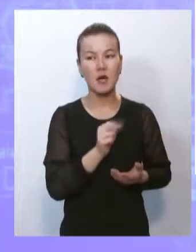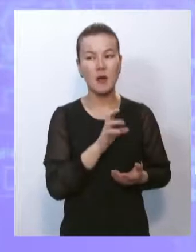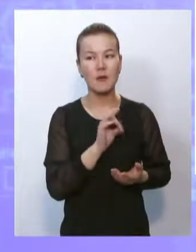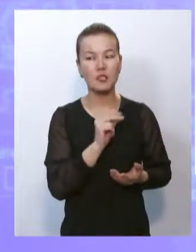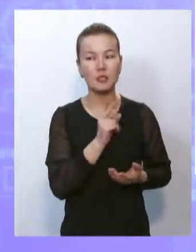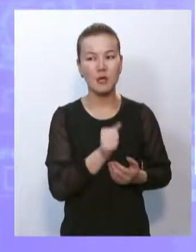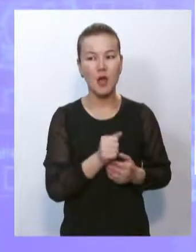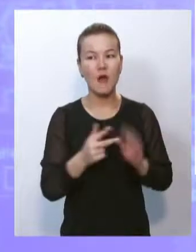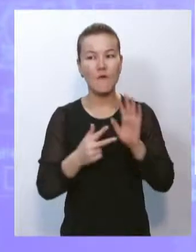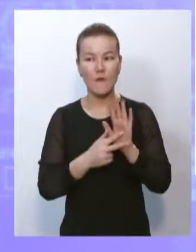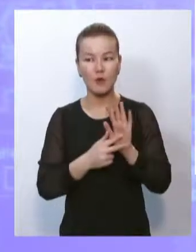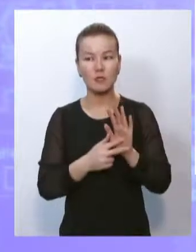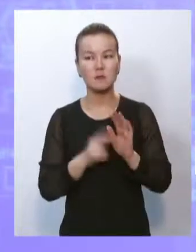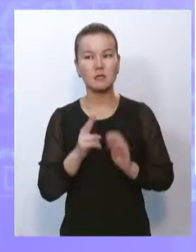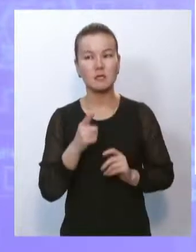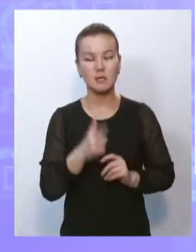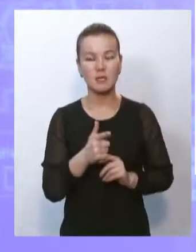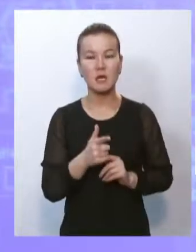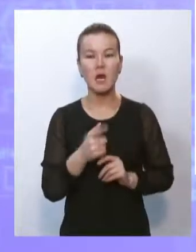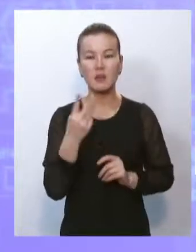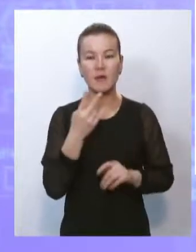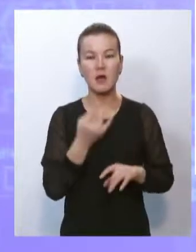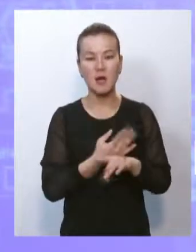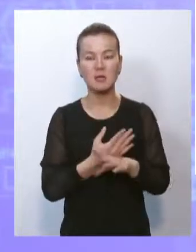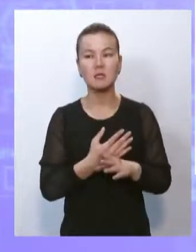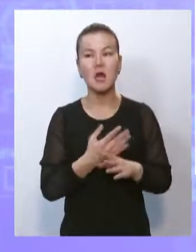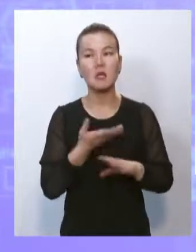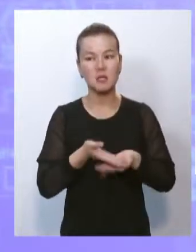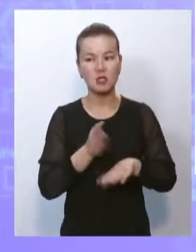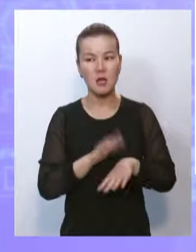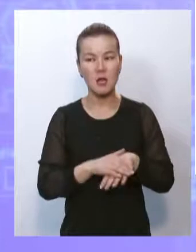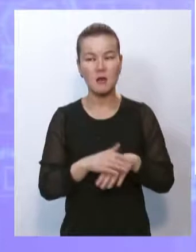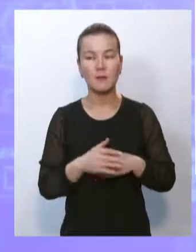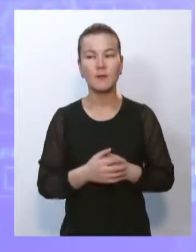8 килограмм в два раза тяжелее